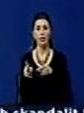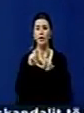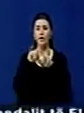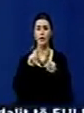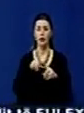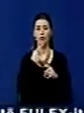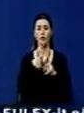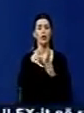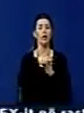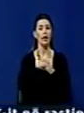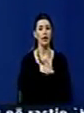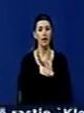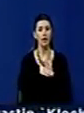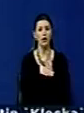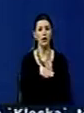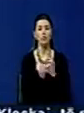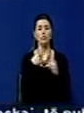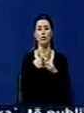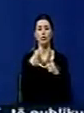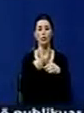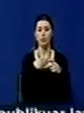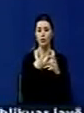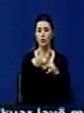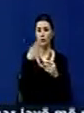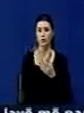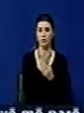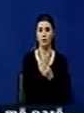shkeljet e ligjit, ligjeve dhe kushtetutës.